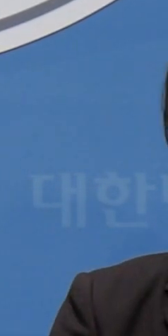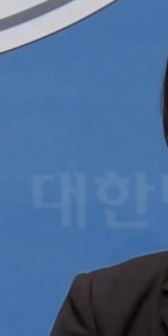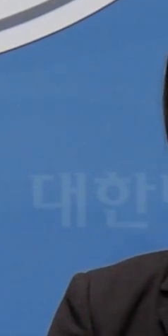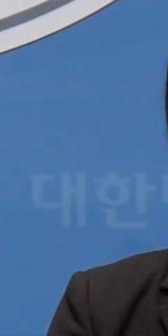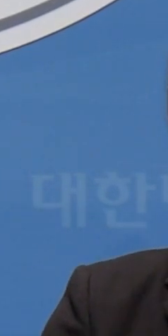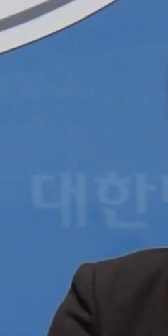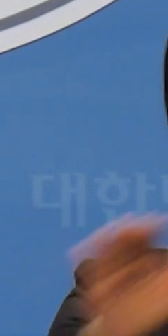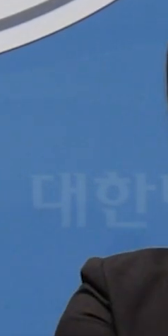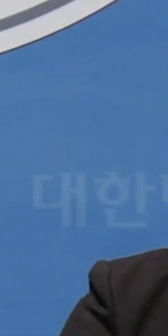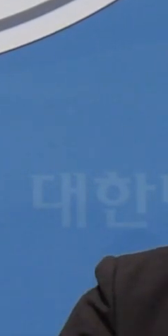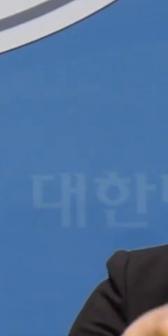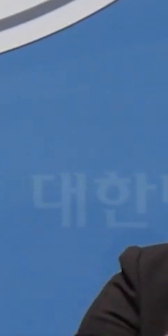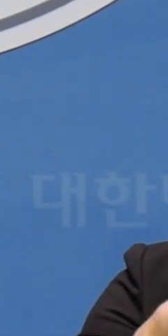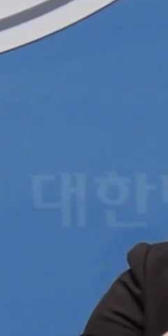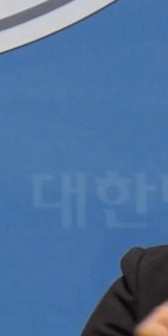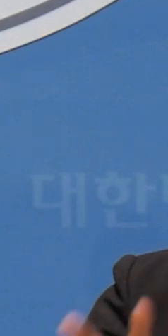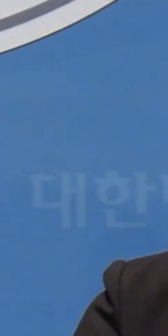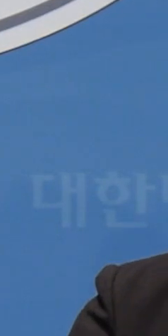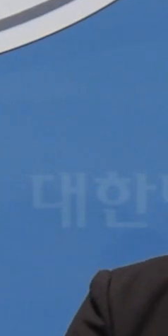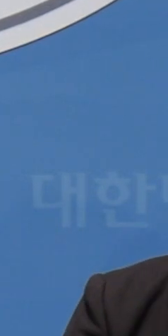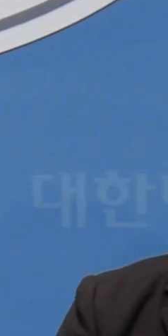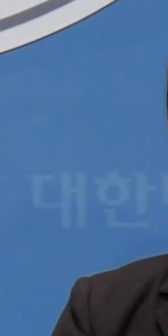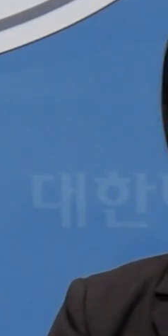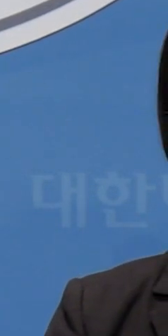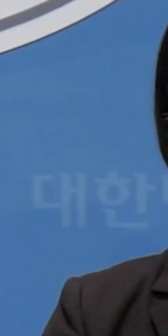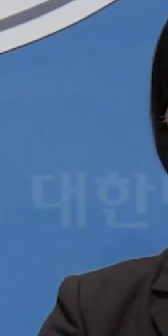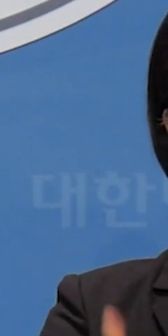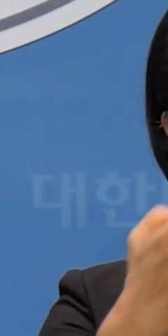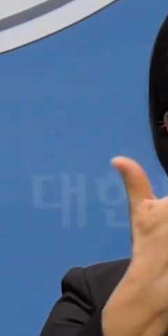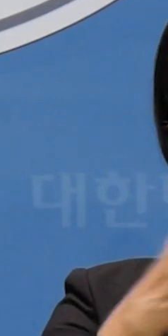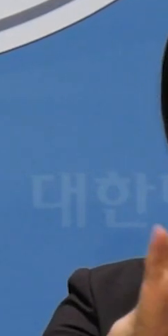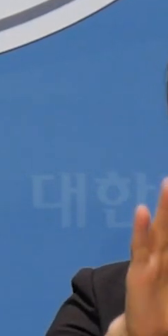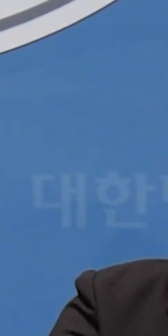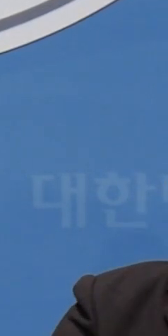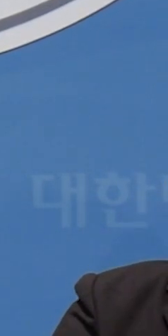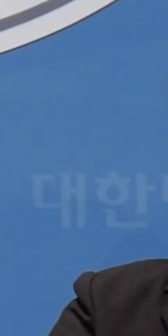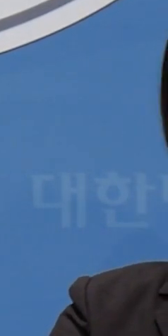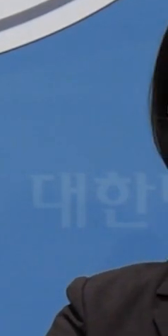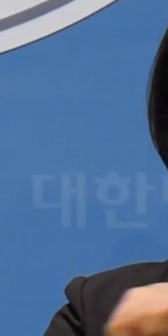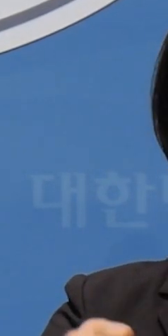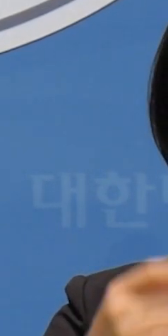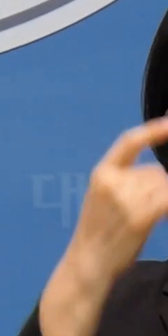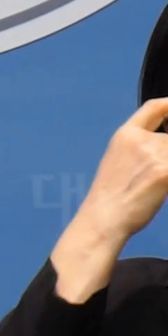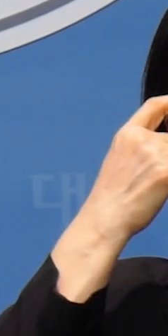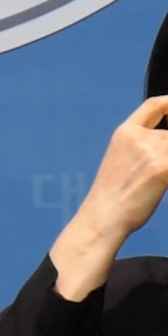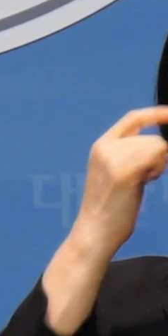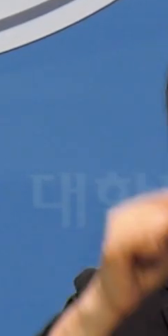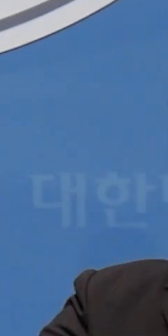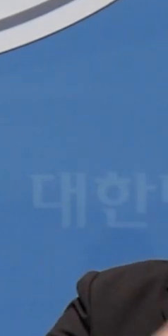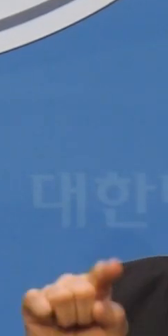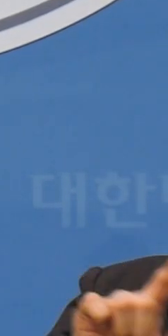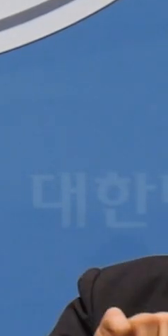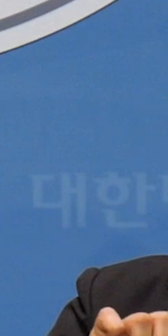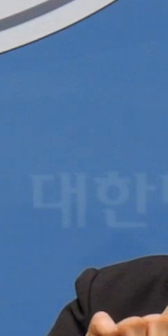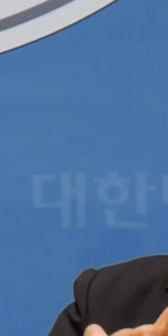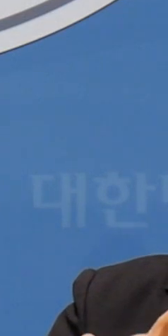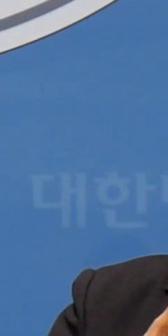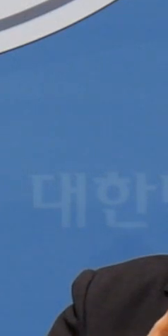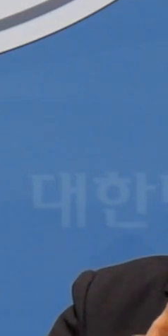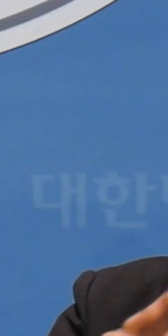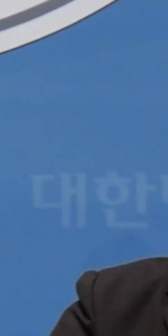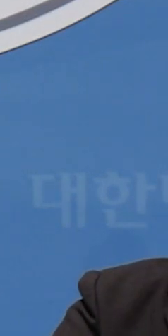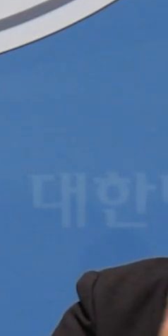그러나 우리가 처한 현실은 이제 86세대의 운동권 이념 정치가 더 이상